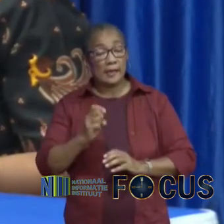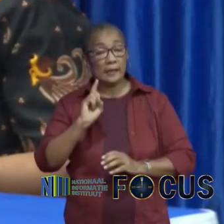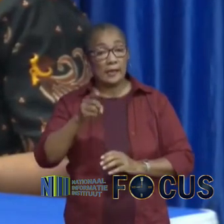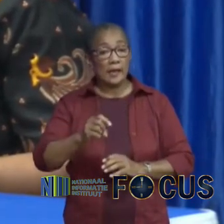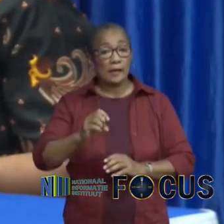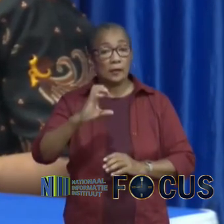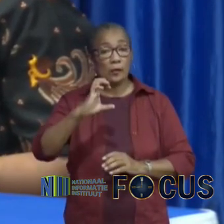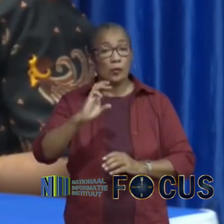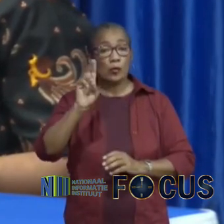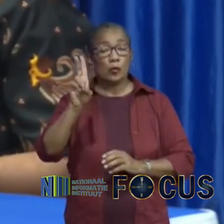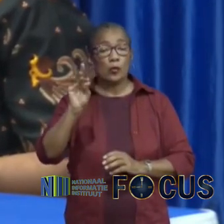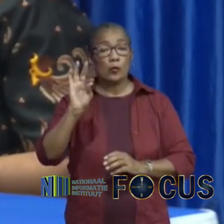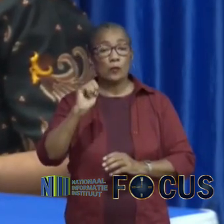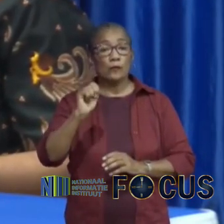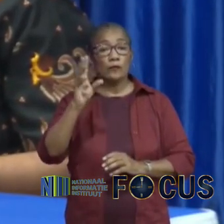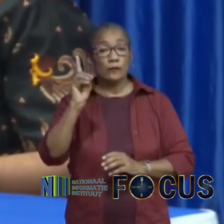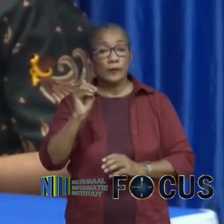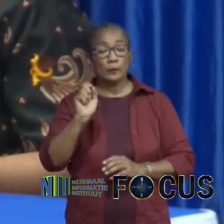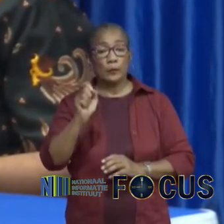is